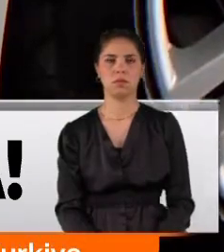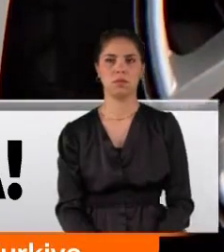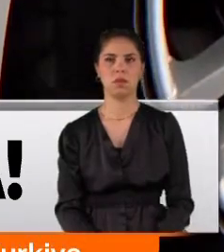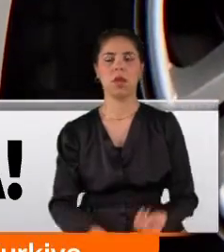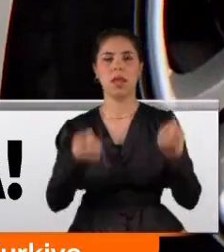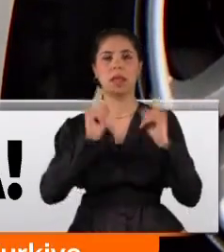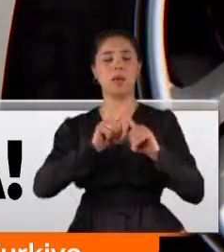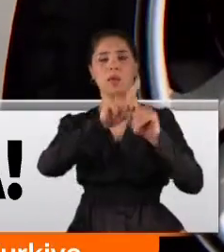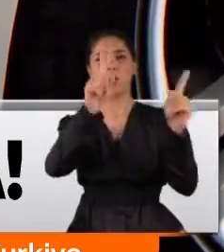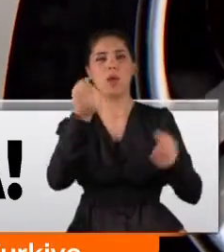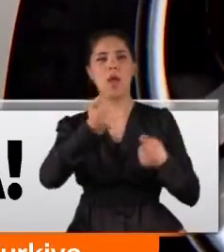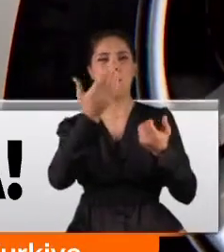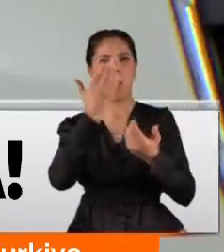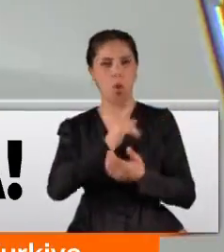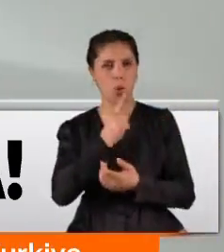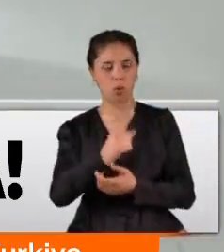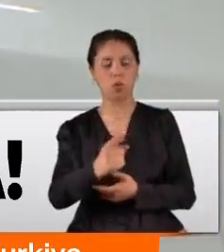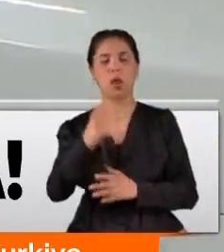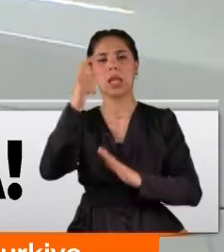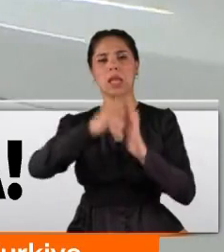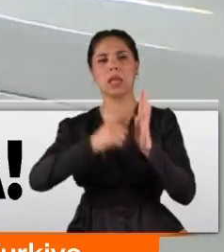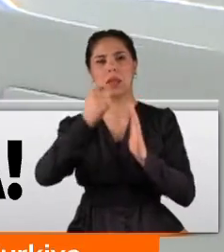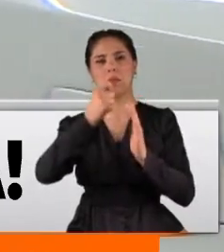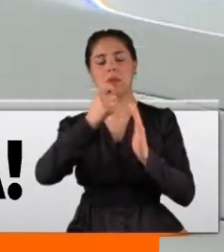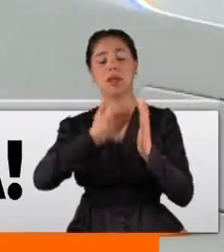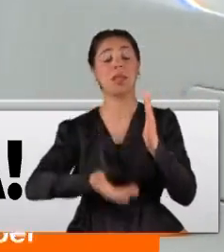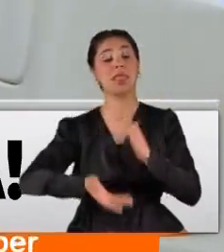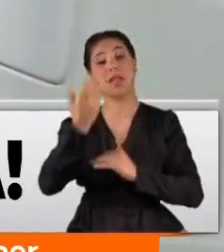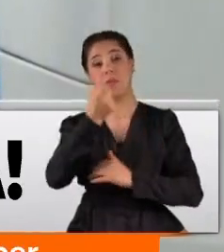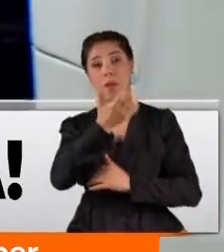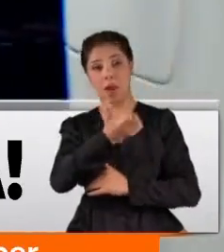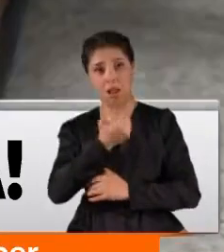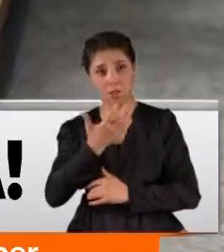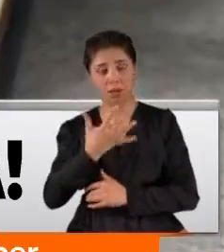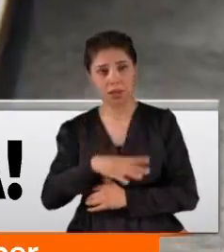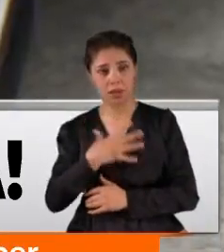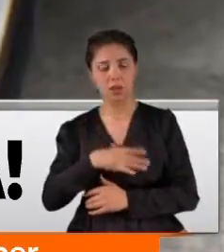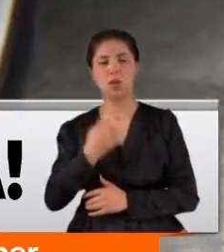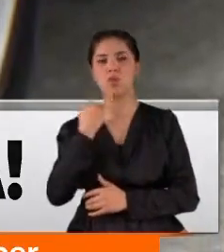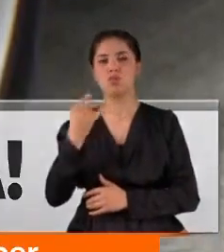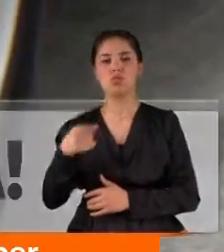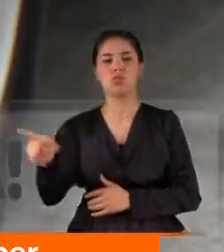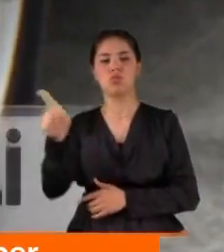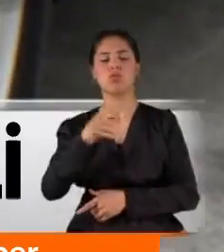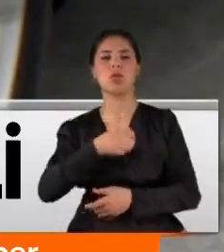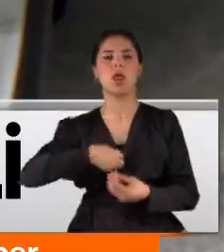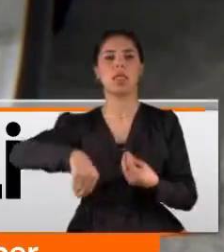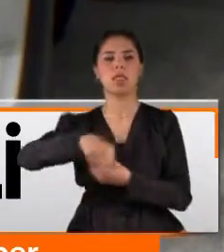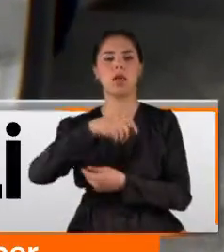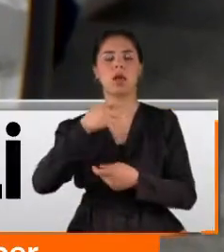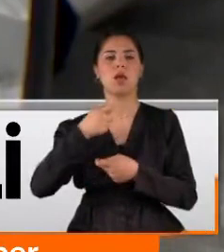Yetkili bayilerin araç yok demesi, liste fiyatının üzerinde fiyat talep etmesi, müşteriyi aksesuar almaya veya takas yapmaya